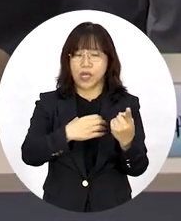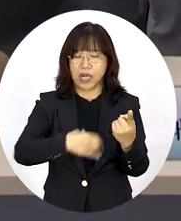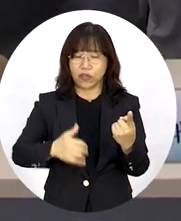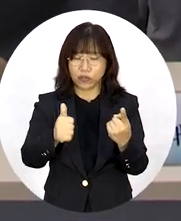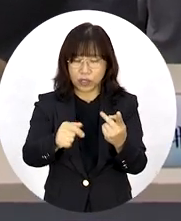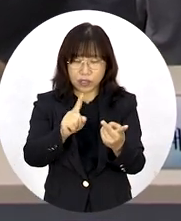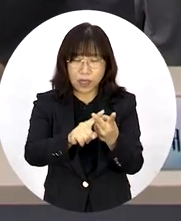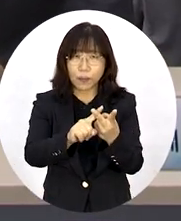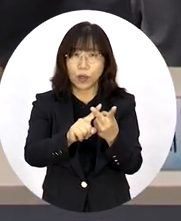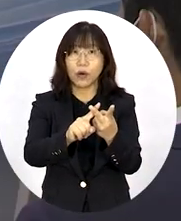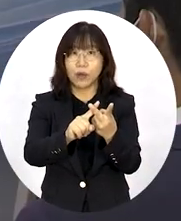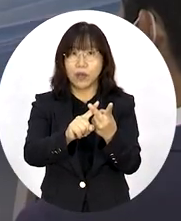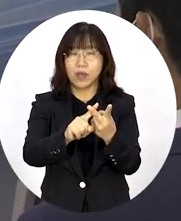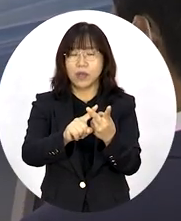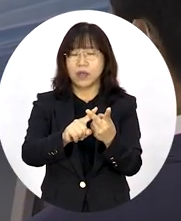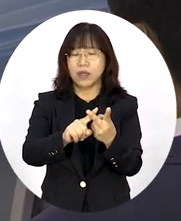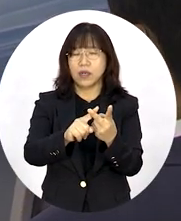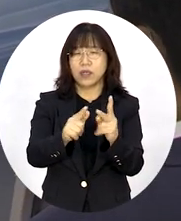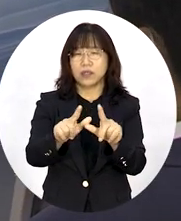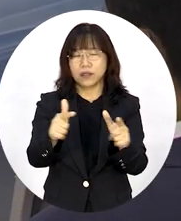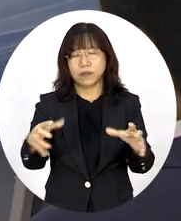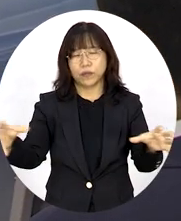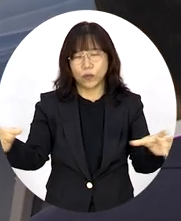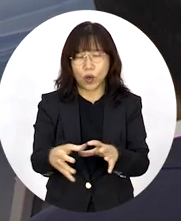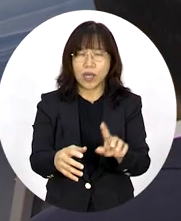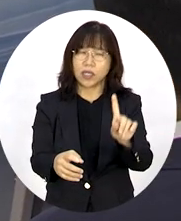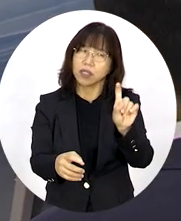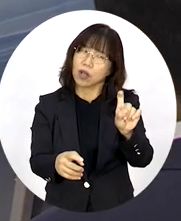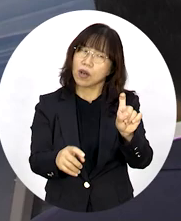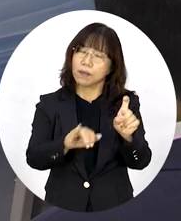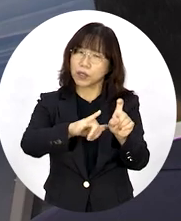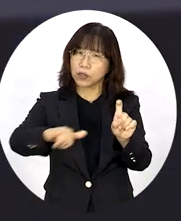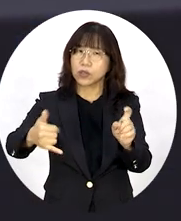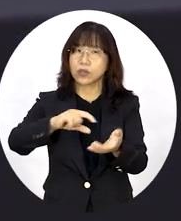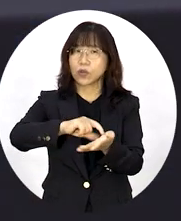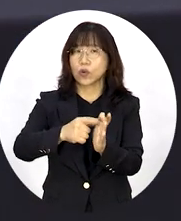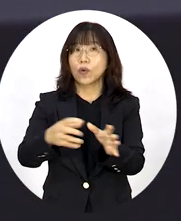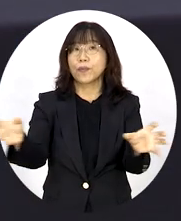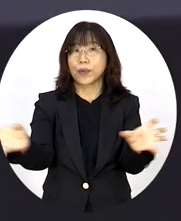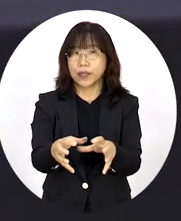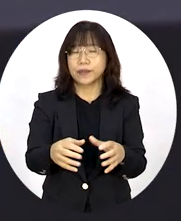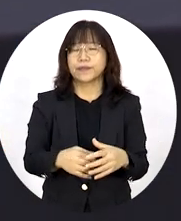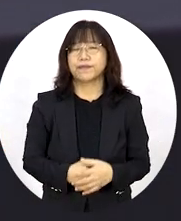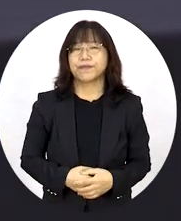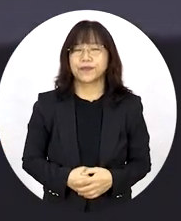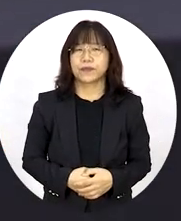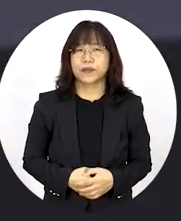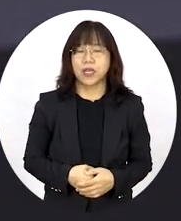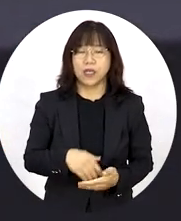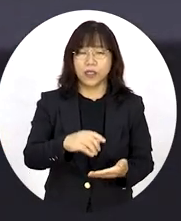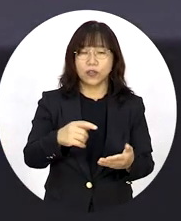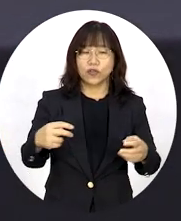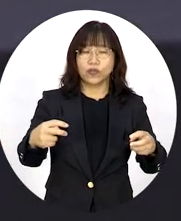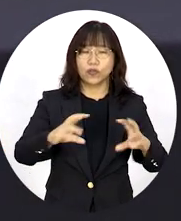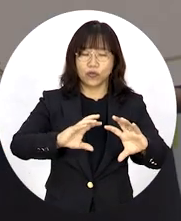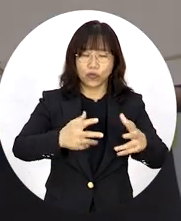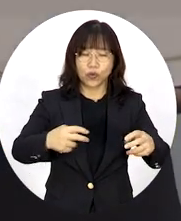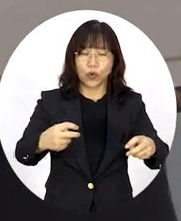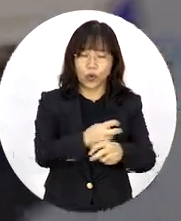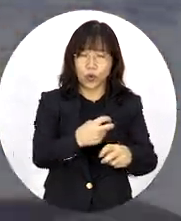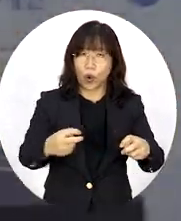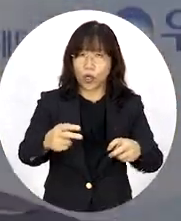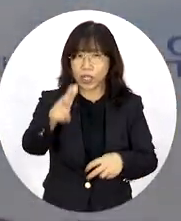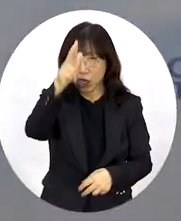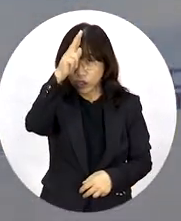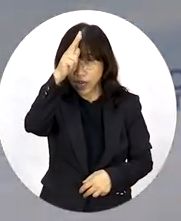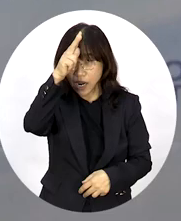이병훈 주택도시보증공사 부사장 등 10여명이 참석했습니다 본격적인 행사에서는 국토교통부와